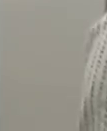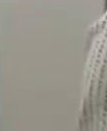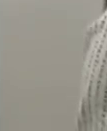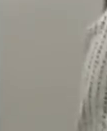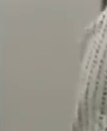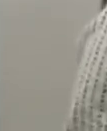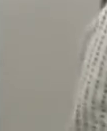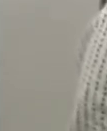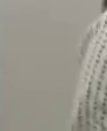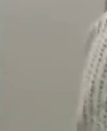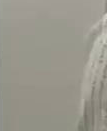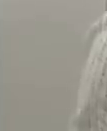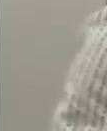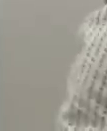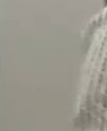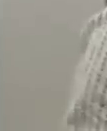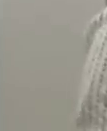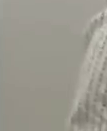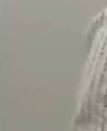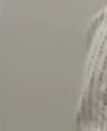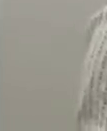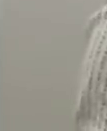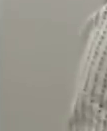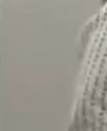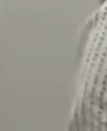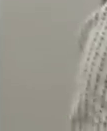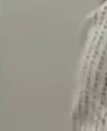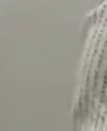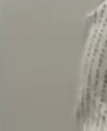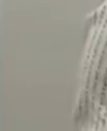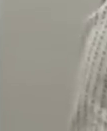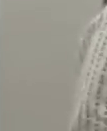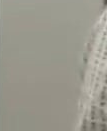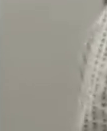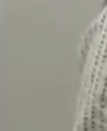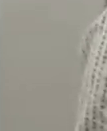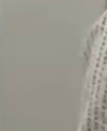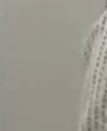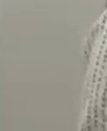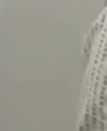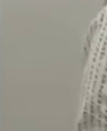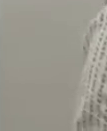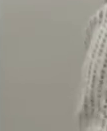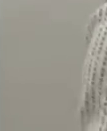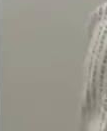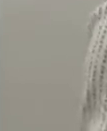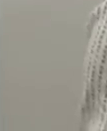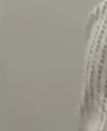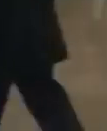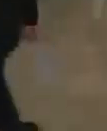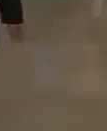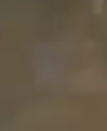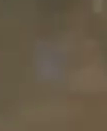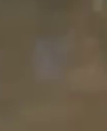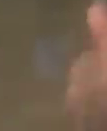את כללי המשחק. הרמת המסך וחשיפת הפנים האמיתיות של חלק מהתקשורת חיונית לדמוקרטיה ולשיח הציבורי